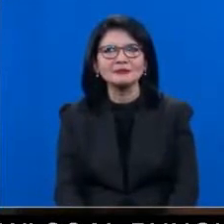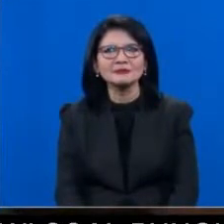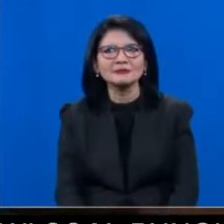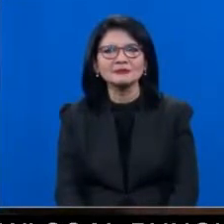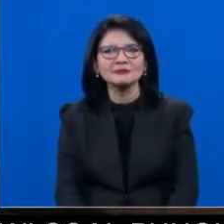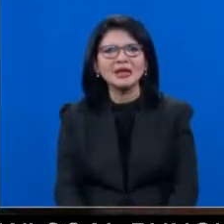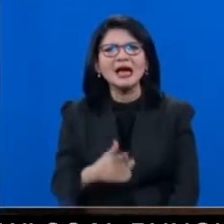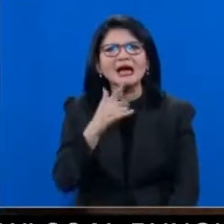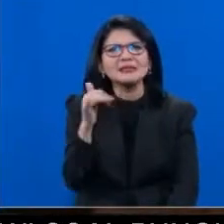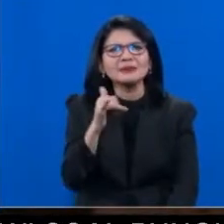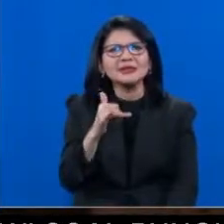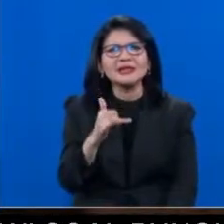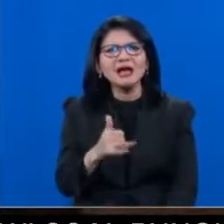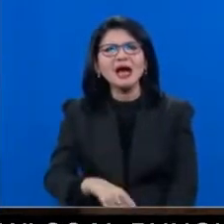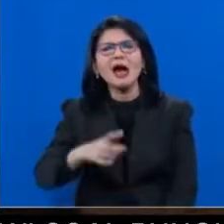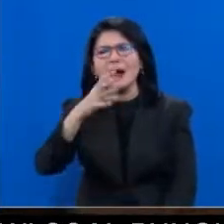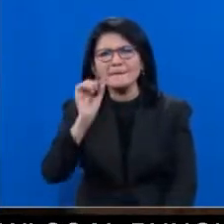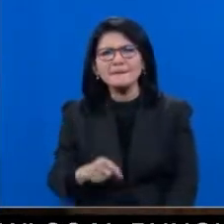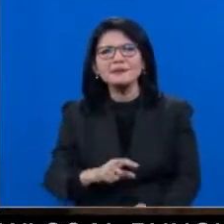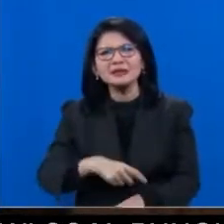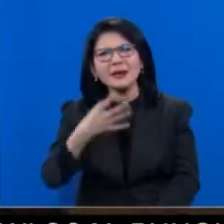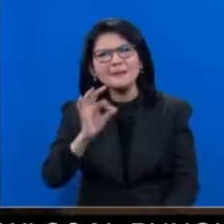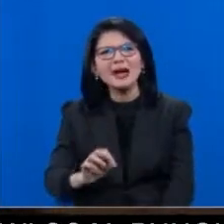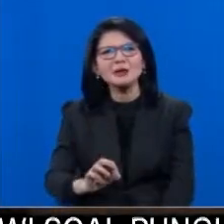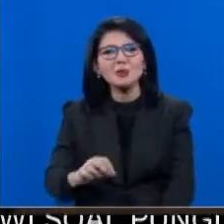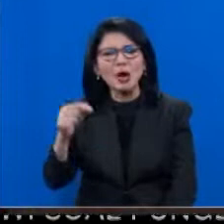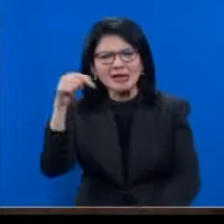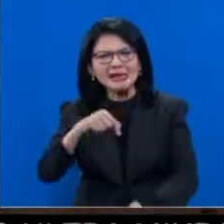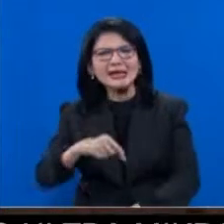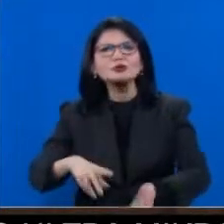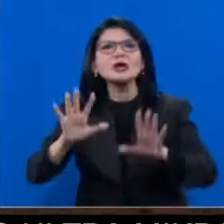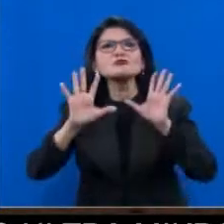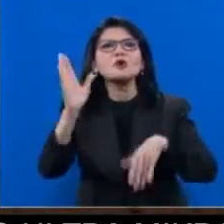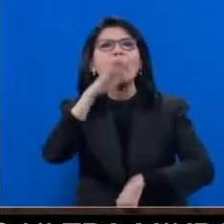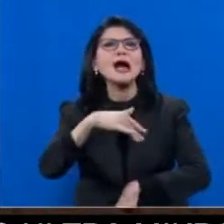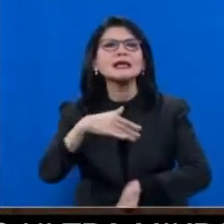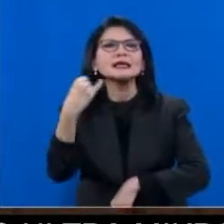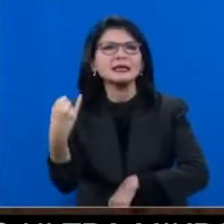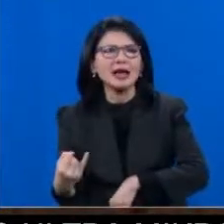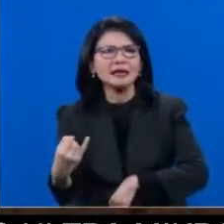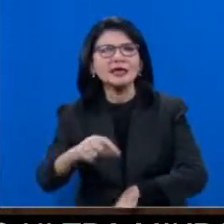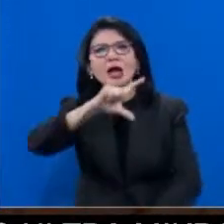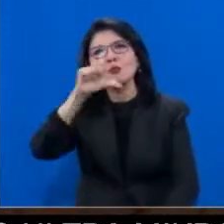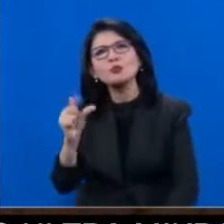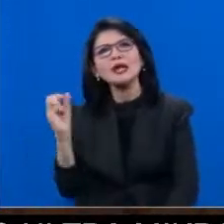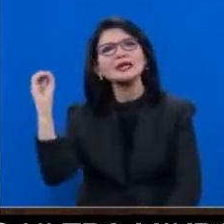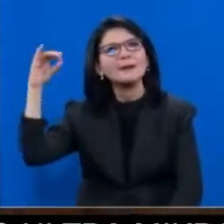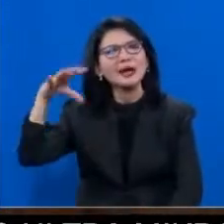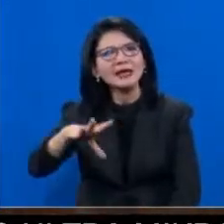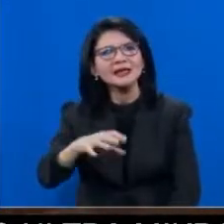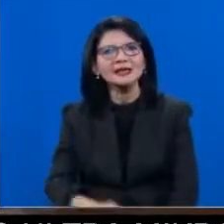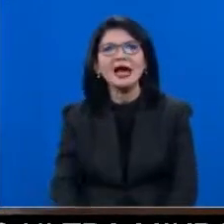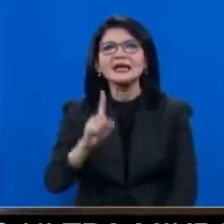Kemarin ya, penetapan satu Ramadan lewat sidang isbat, sekarang udah masuk 10 hari terakhir bulan Ramadan. Nah, ada